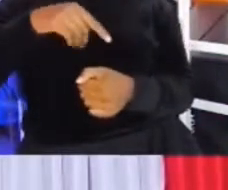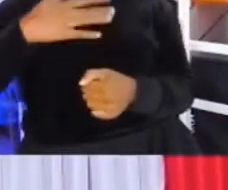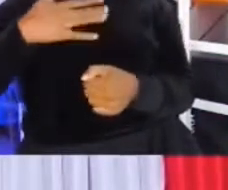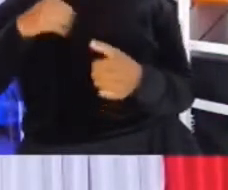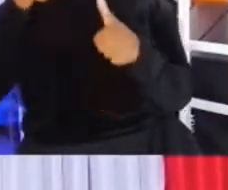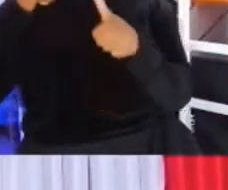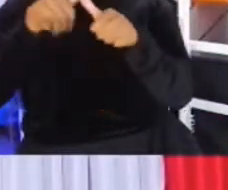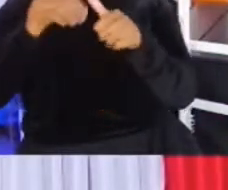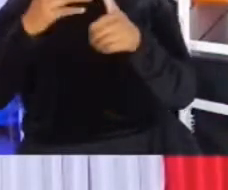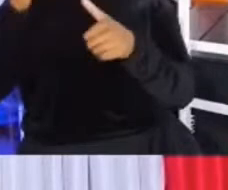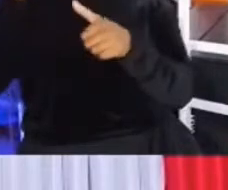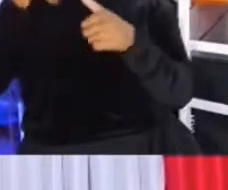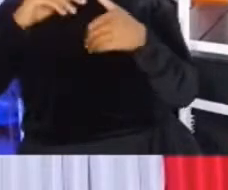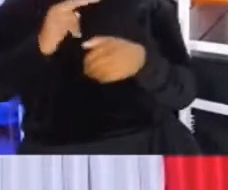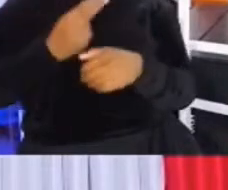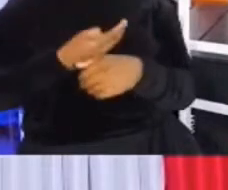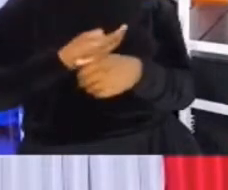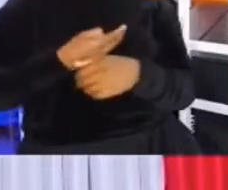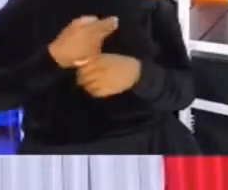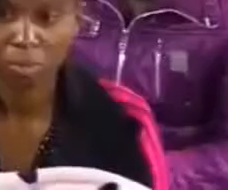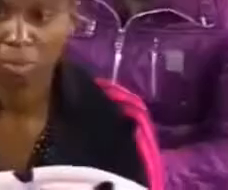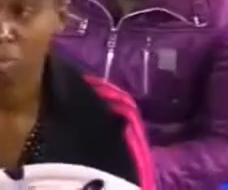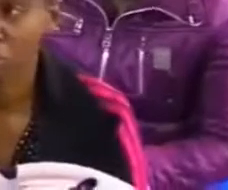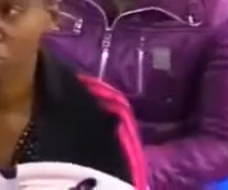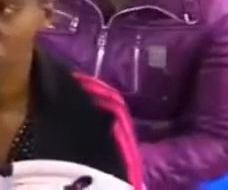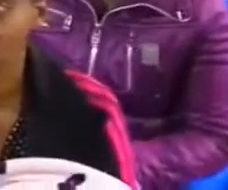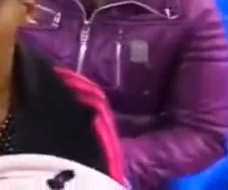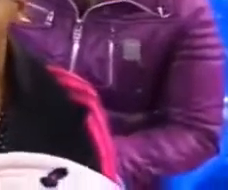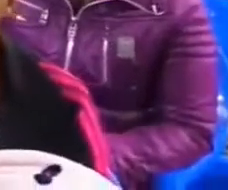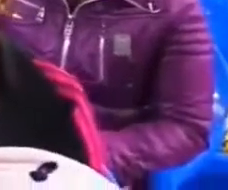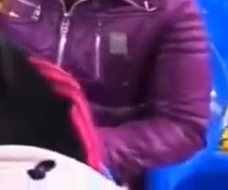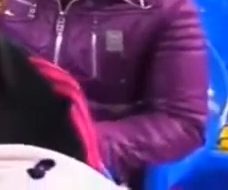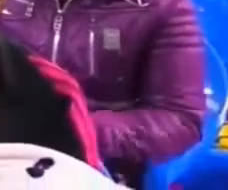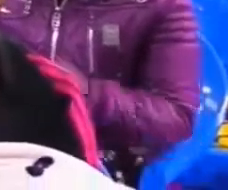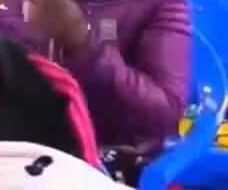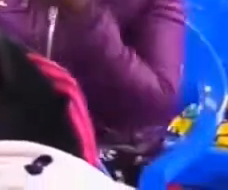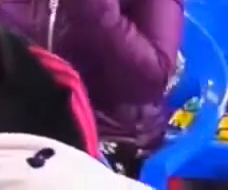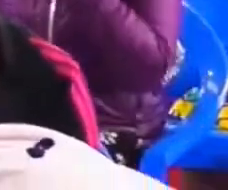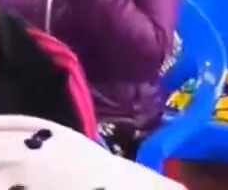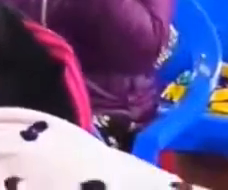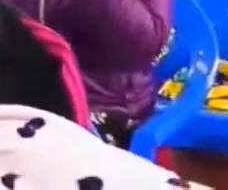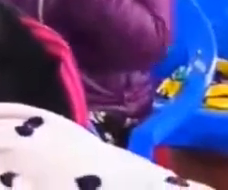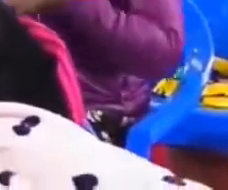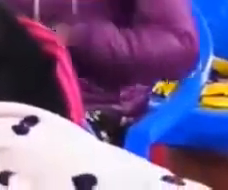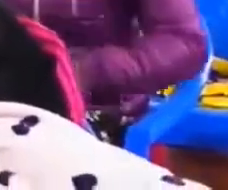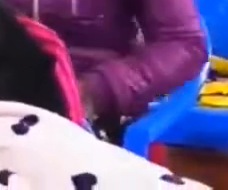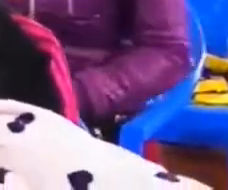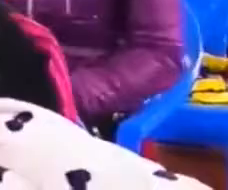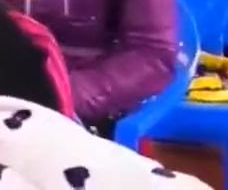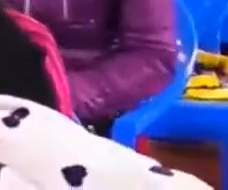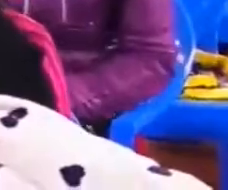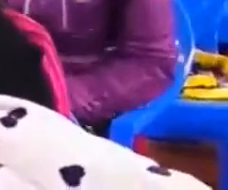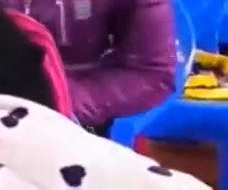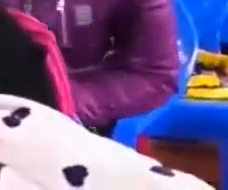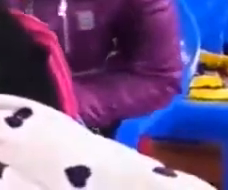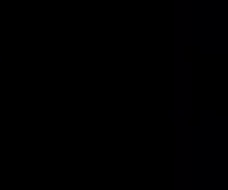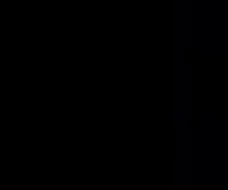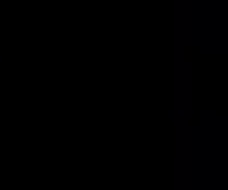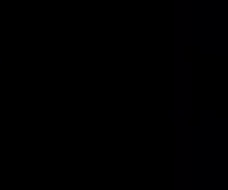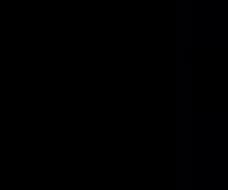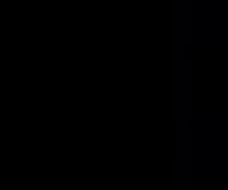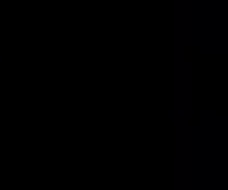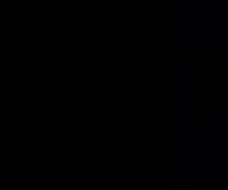na. Nituwa kena agai. Nithio Firas Church njadhaine, Gomongo